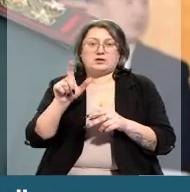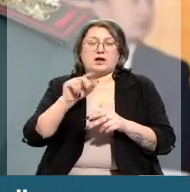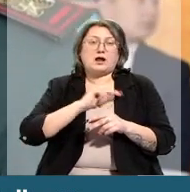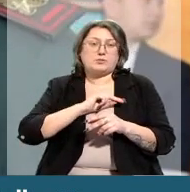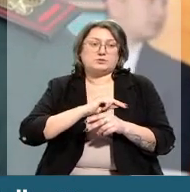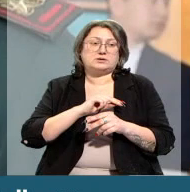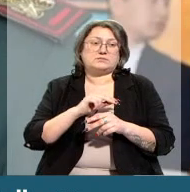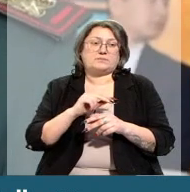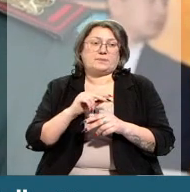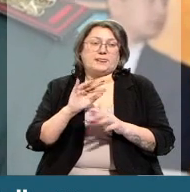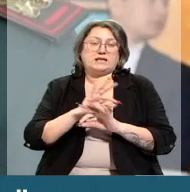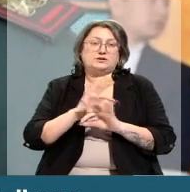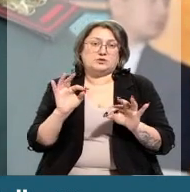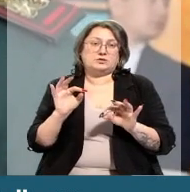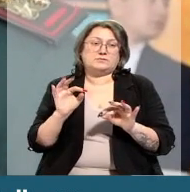работой и